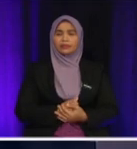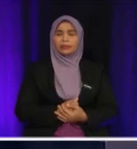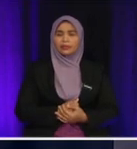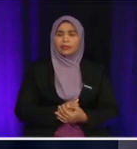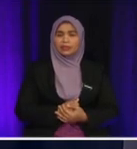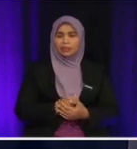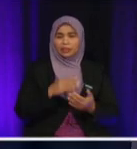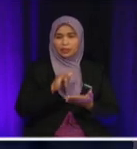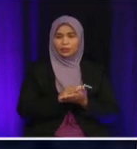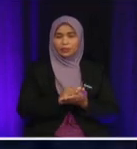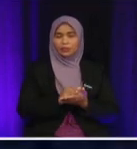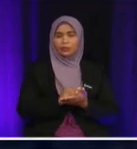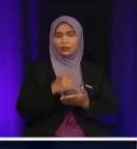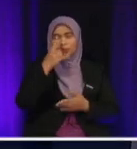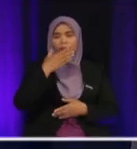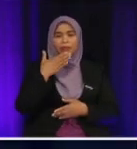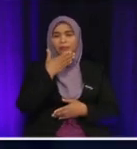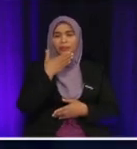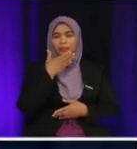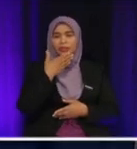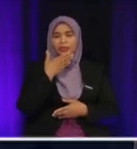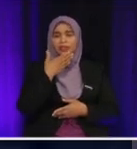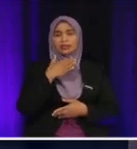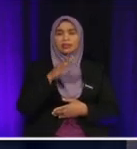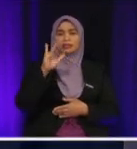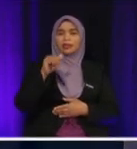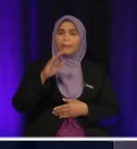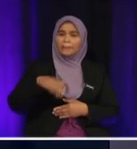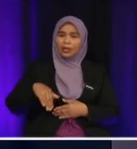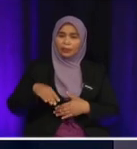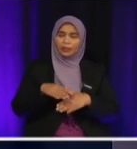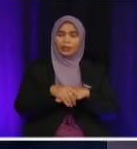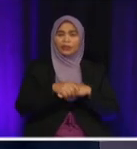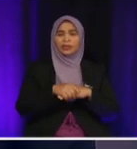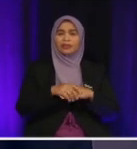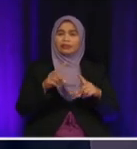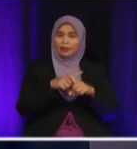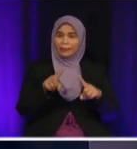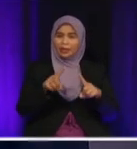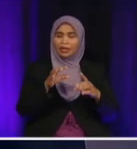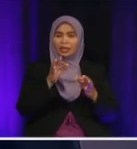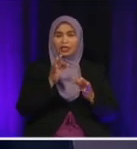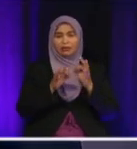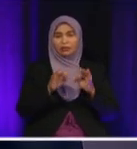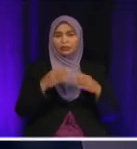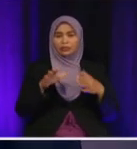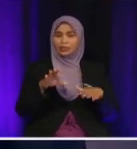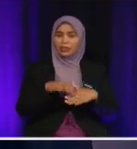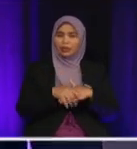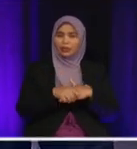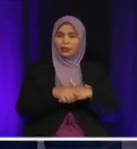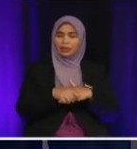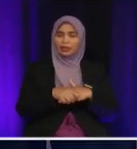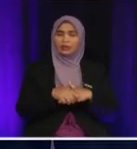yang pemuda-pemuda, pemudi-pemudi yang belum berkahwin. Tapi kalau sudah berkahwin, iman. Yang